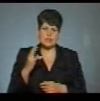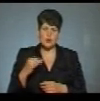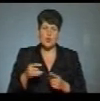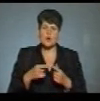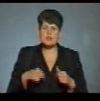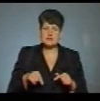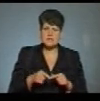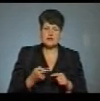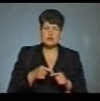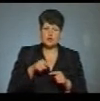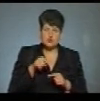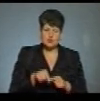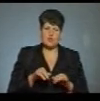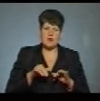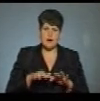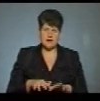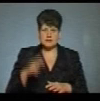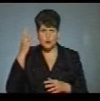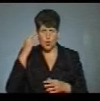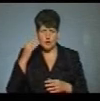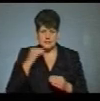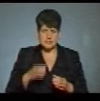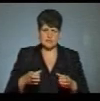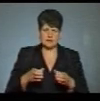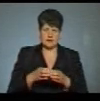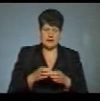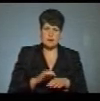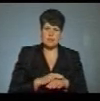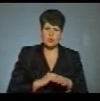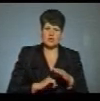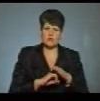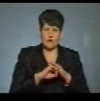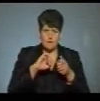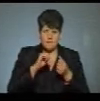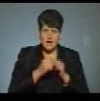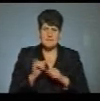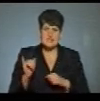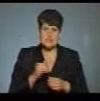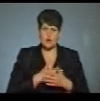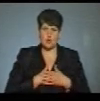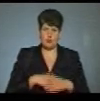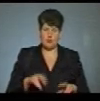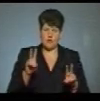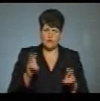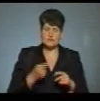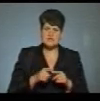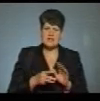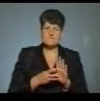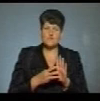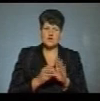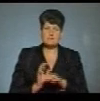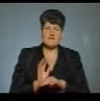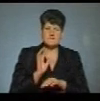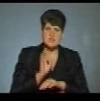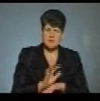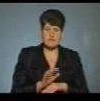акцію десантно-козацький рій українського козацтва Тернополя та благодійний фонд «Пам'ять і любов». Цьогоріч це 8-ма відправка продуктів